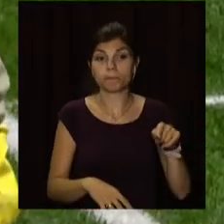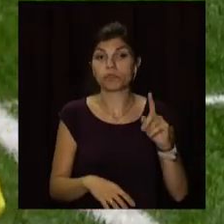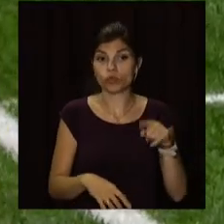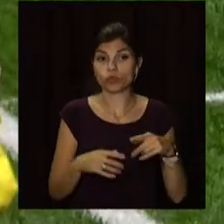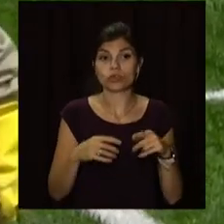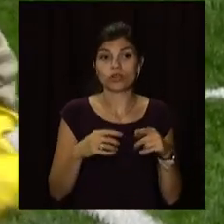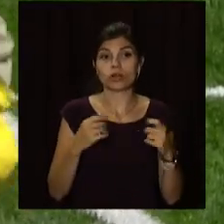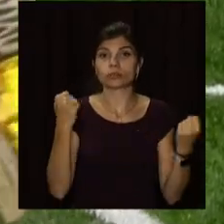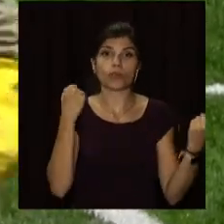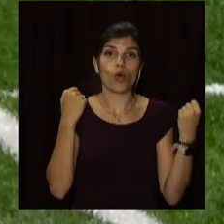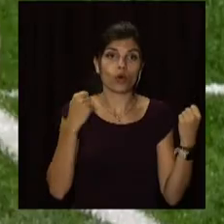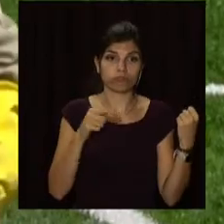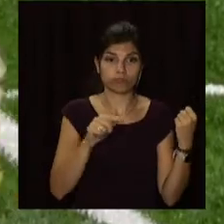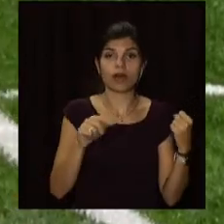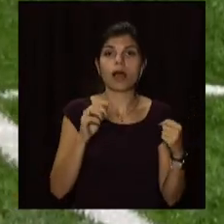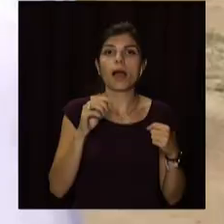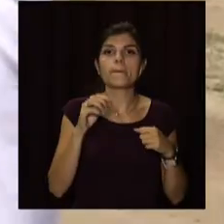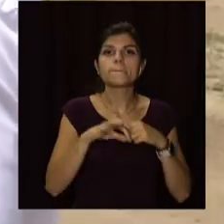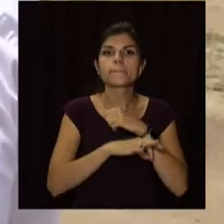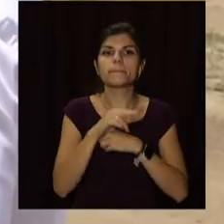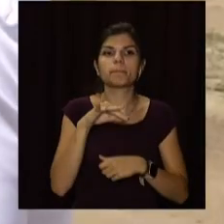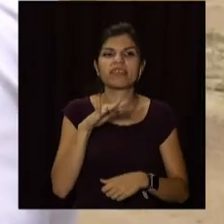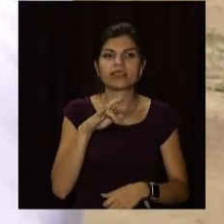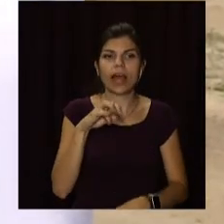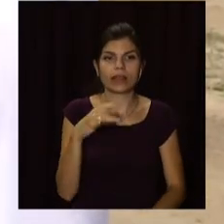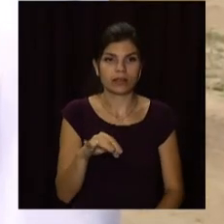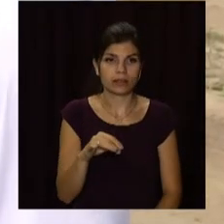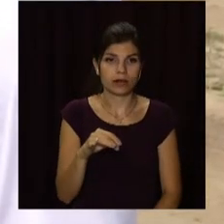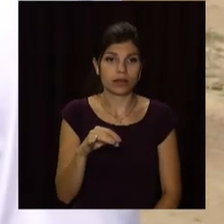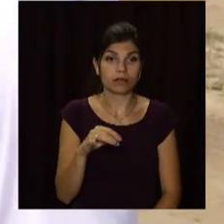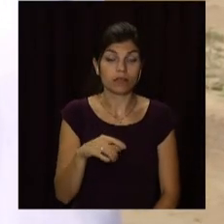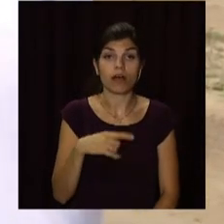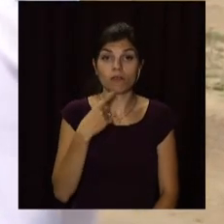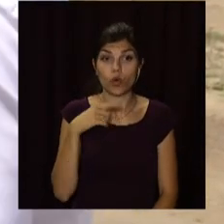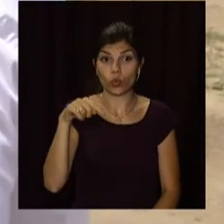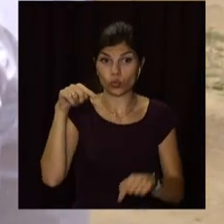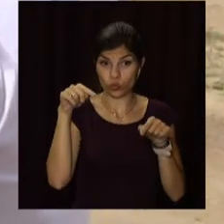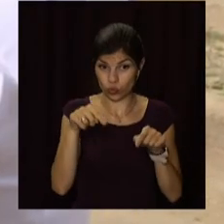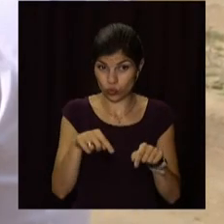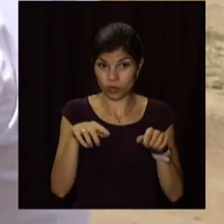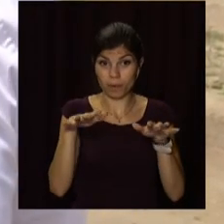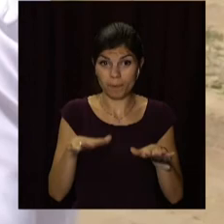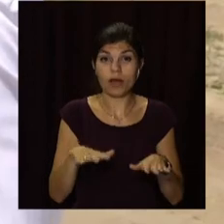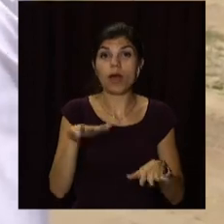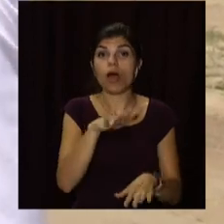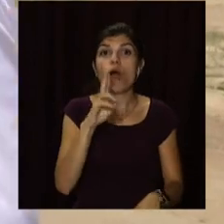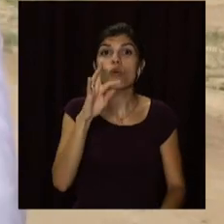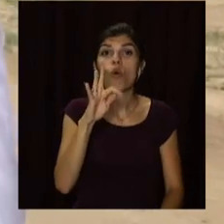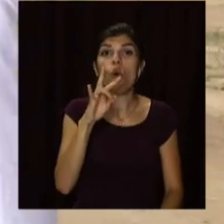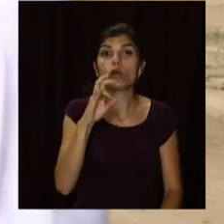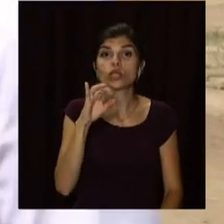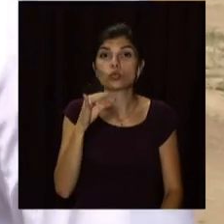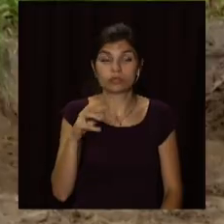найбільших спортивних комплексів міста в Південному районі. Непосередньо тут, на проспекті Конституції, буде футбольное поле, здесь